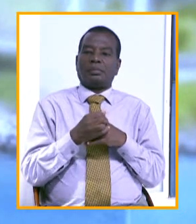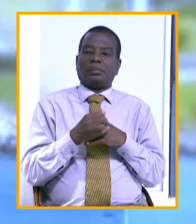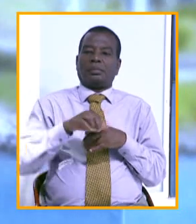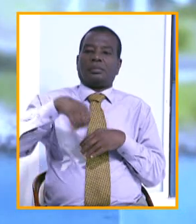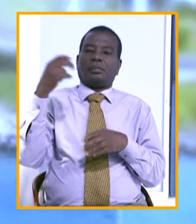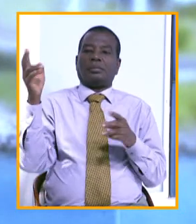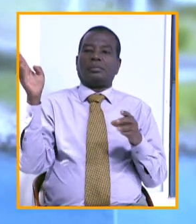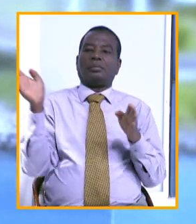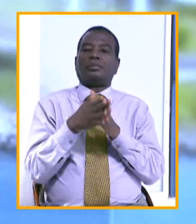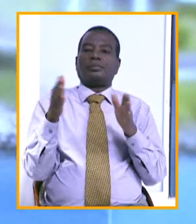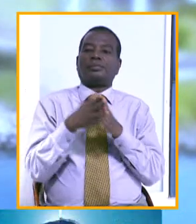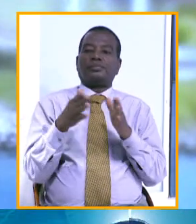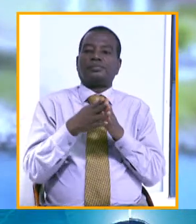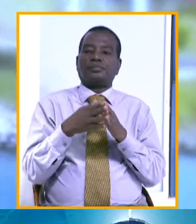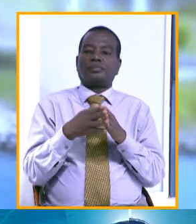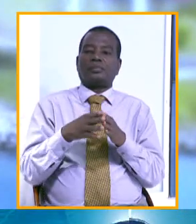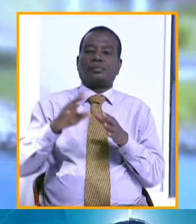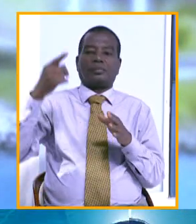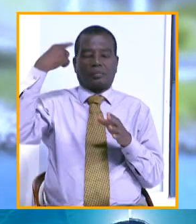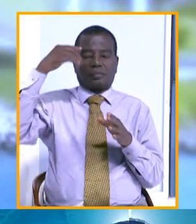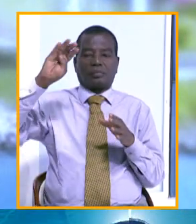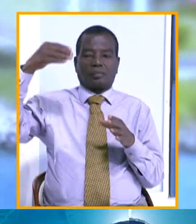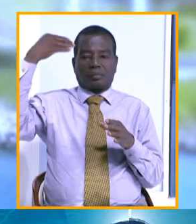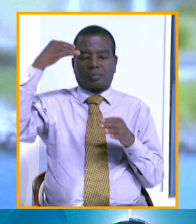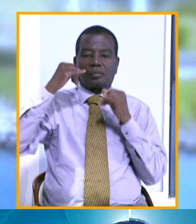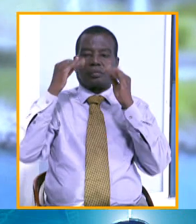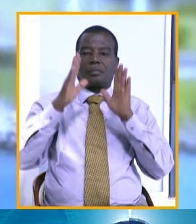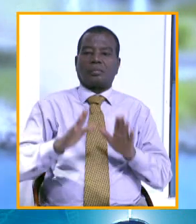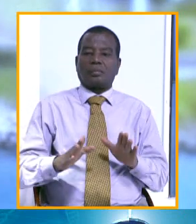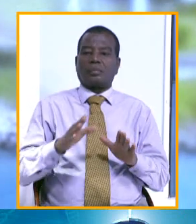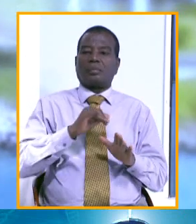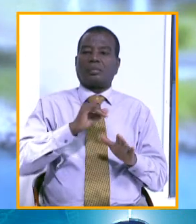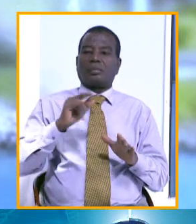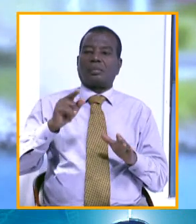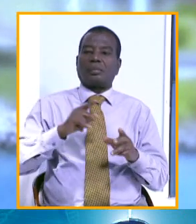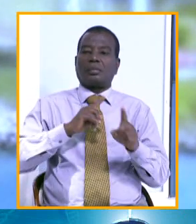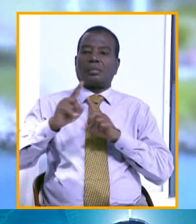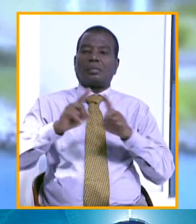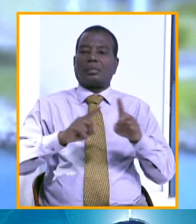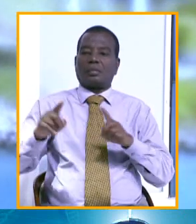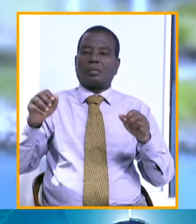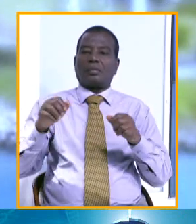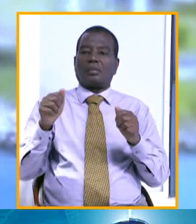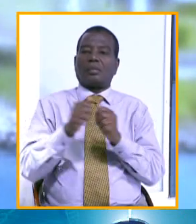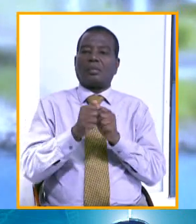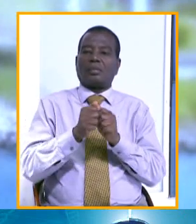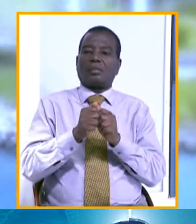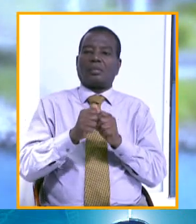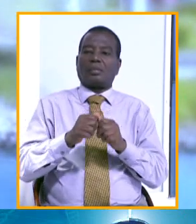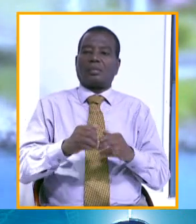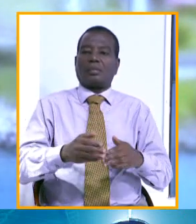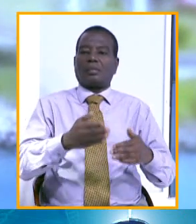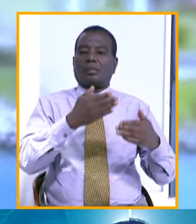Autre rencontre à l'agenda du Premier ministre ivoirien, Patrick Hachi, a échangé récemment avec les